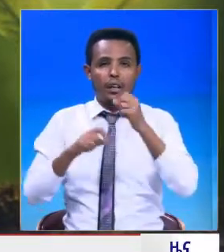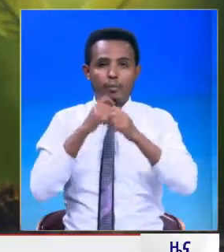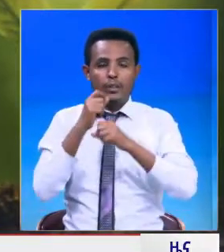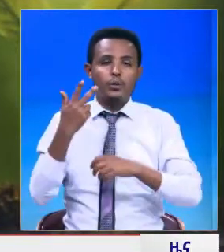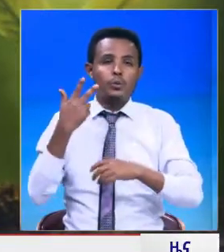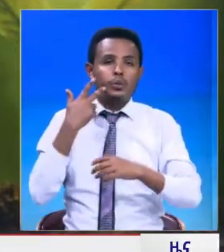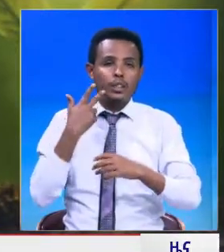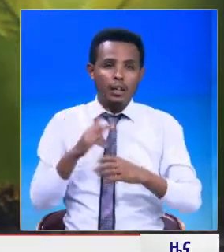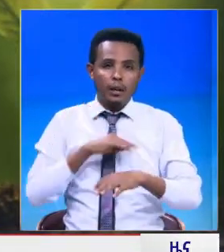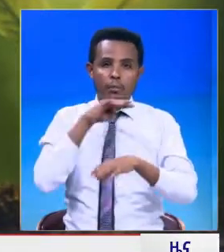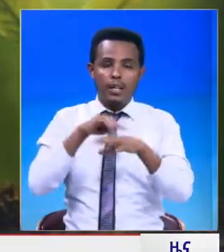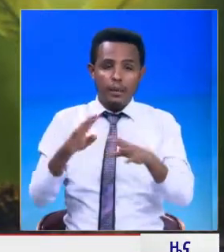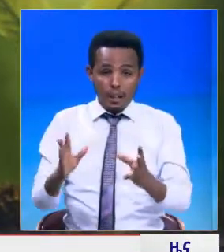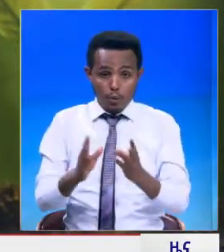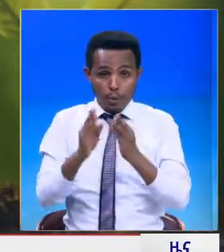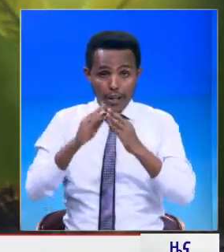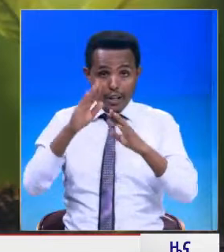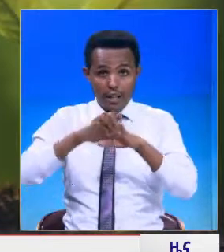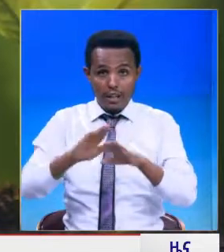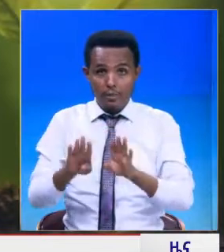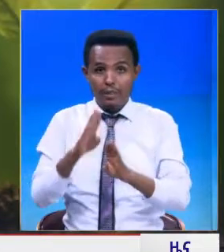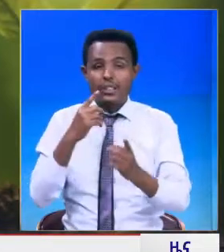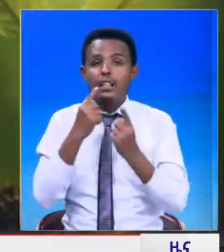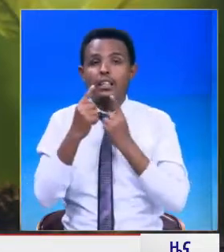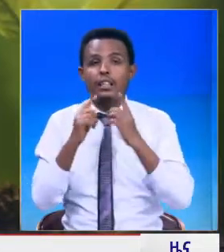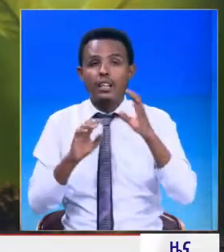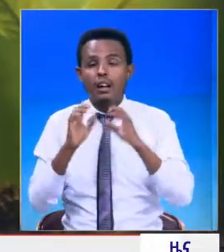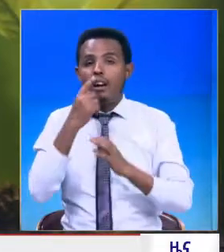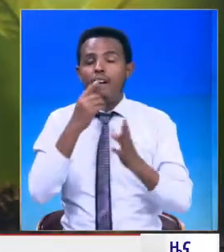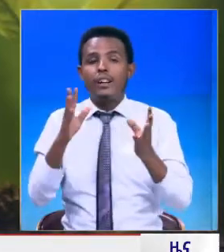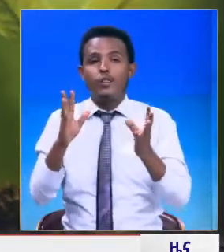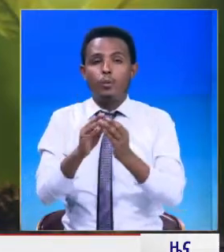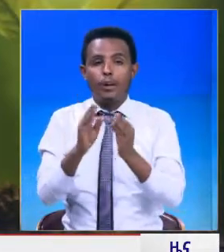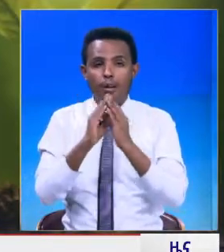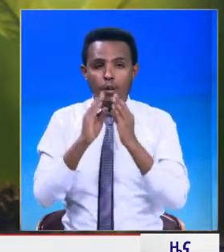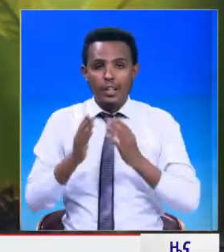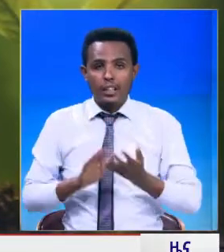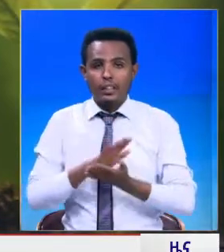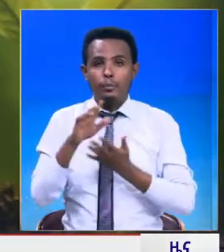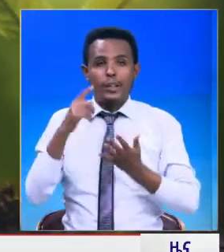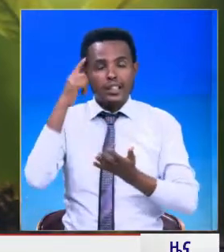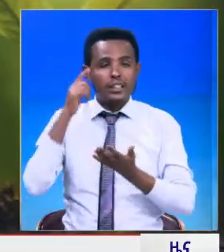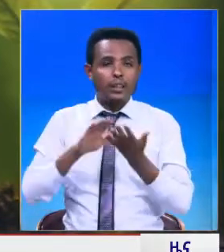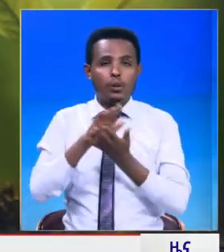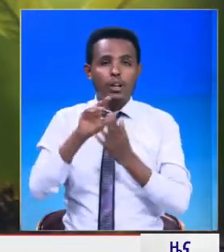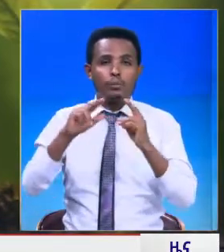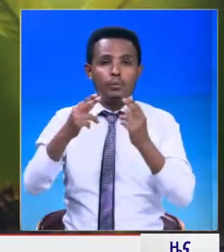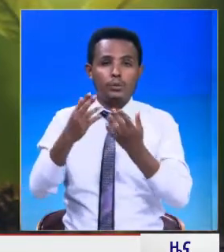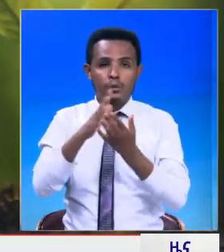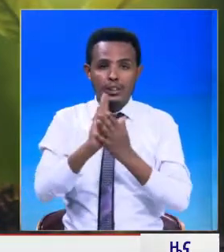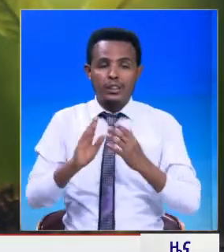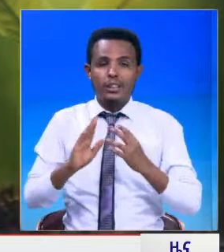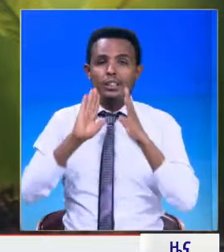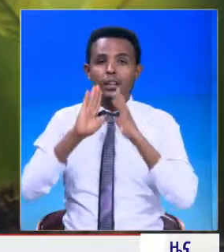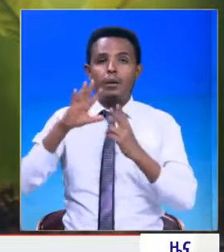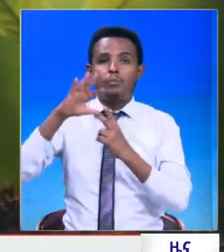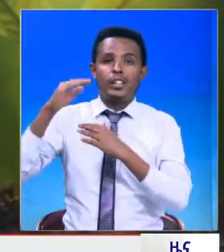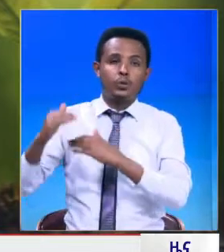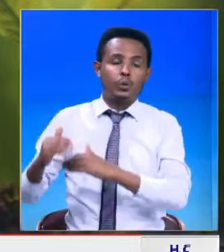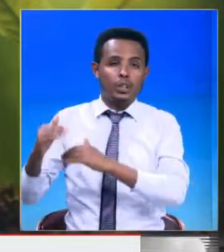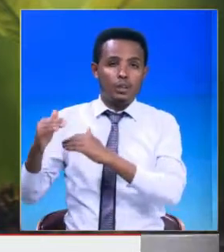ሶስተኛ መደበኛ ጉባኤ ላይ የመክፈቻ ንግግር ያደረጉት አፈ ጉባኤዋ ከአሸባሪ የትግራይ ወራሪ ቡድን ጋር ከተጀመረው የሰላም አማራጭ ጎን